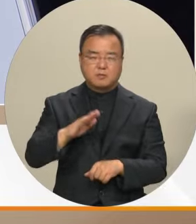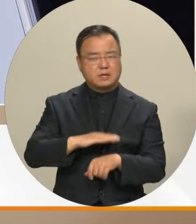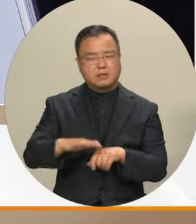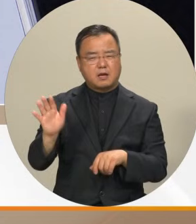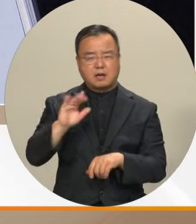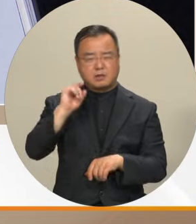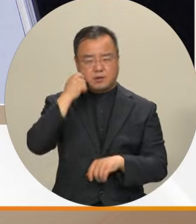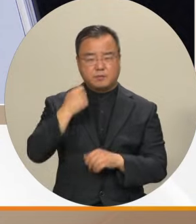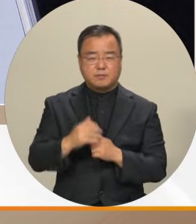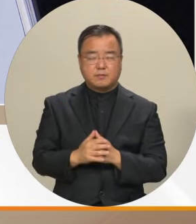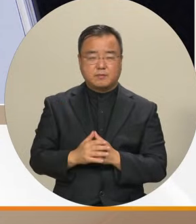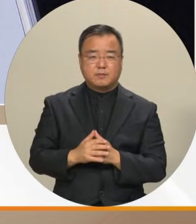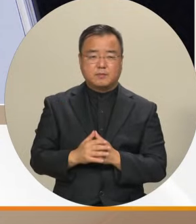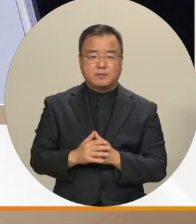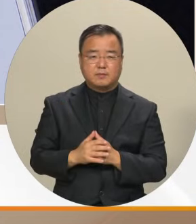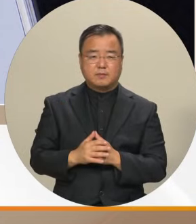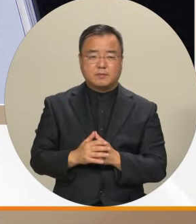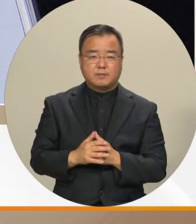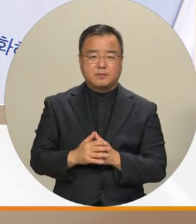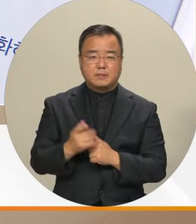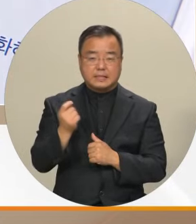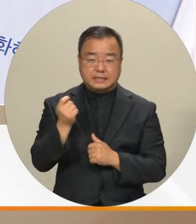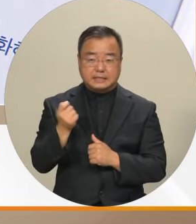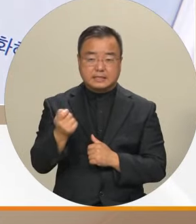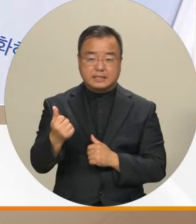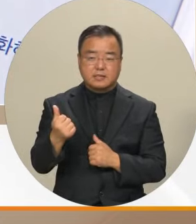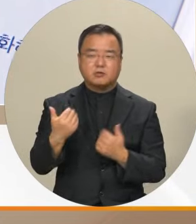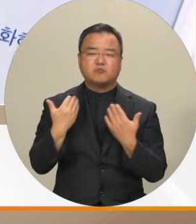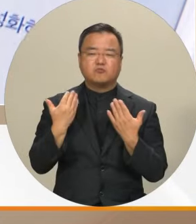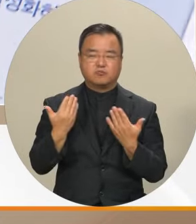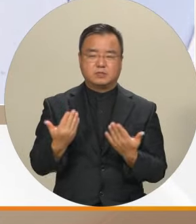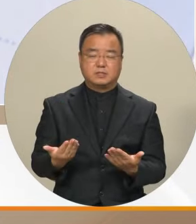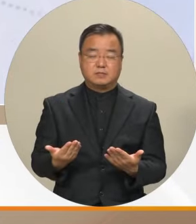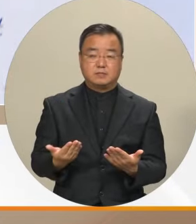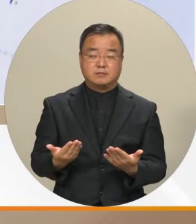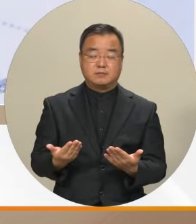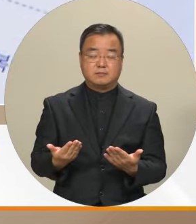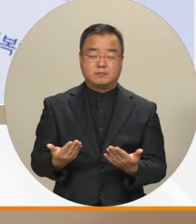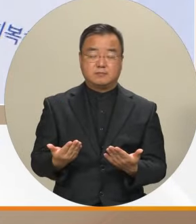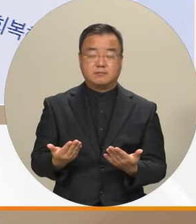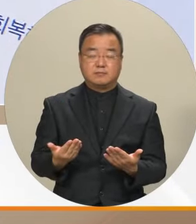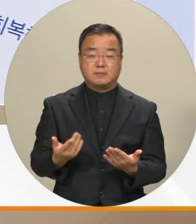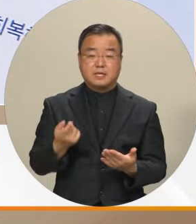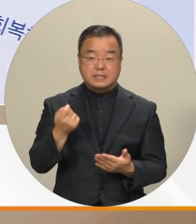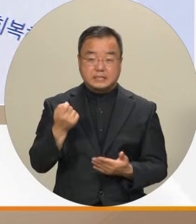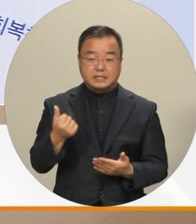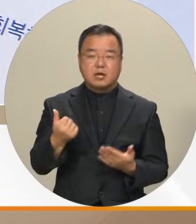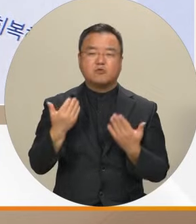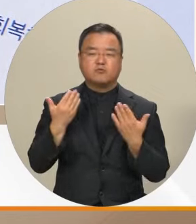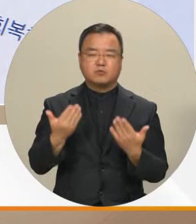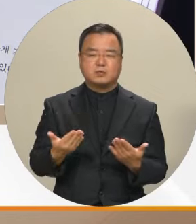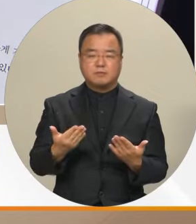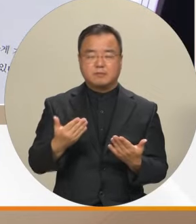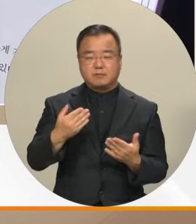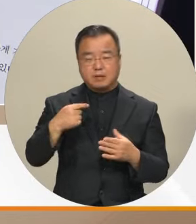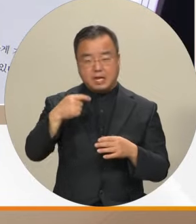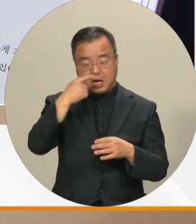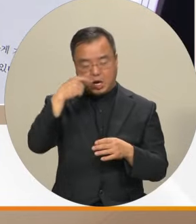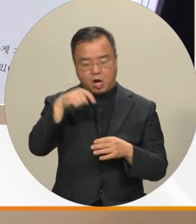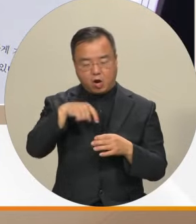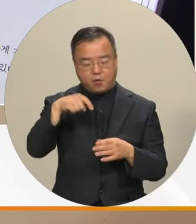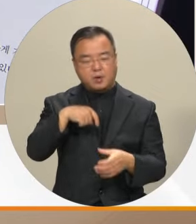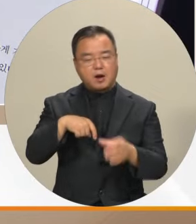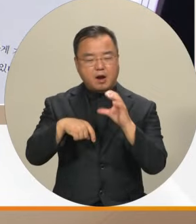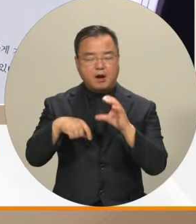앞에서도 말씀드렸지만 작은 심 영어로 미니 브레이크라고 하는데요 예 커피 한잔 마음에 에 맞는